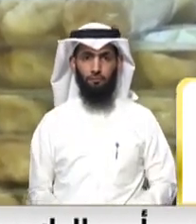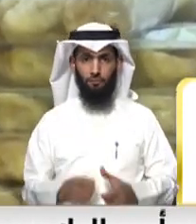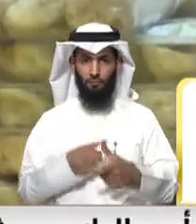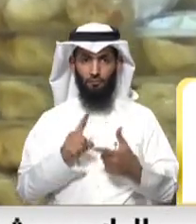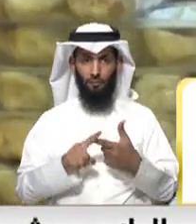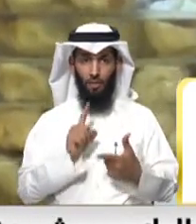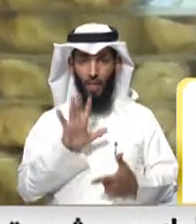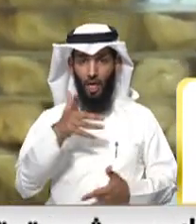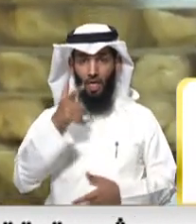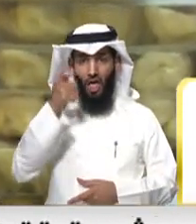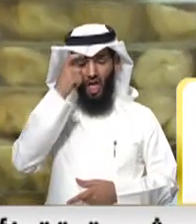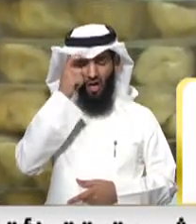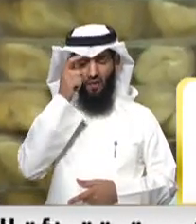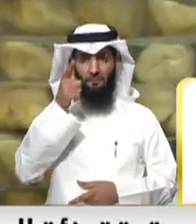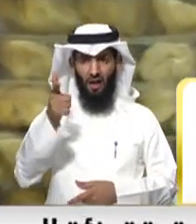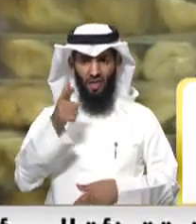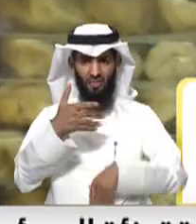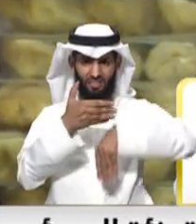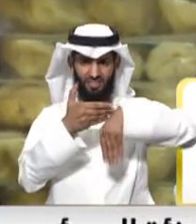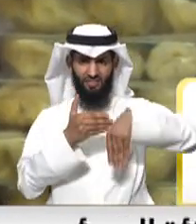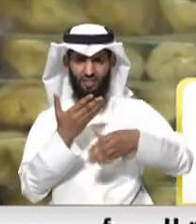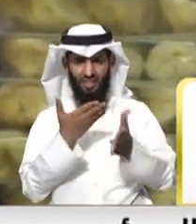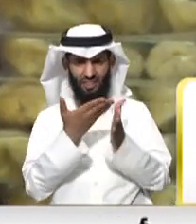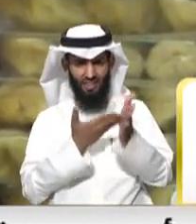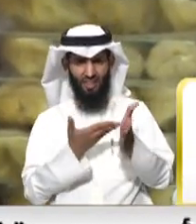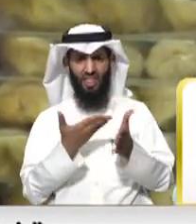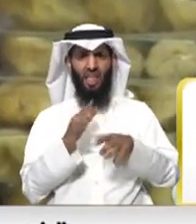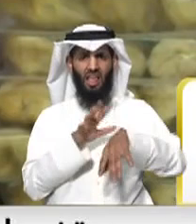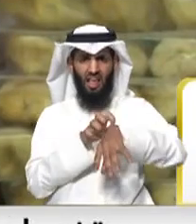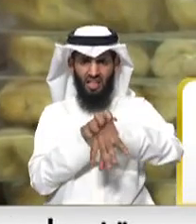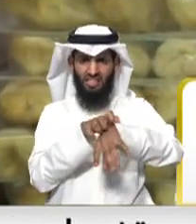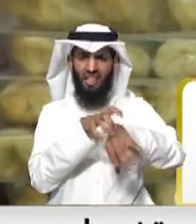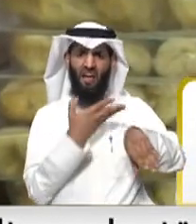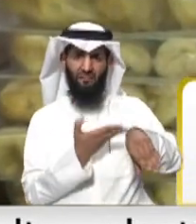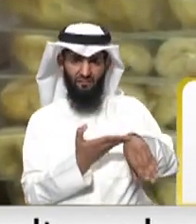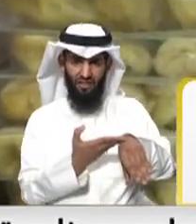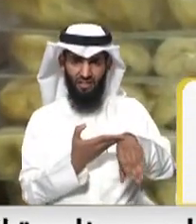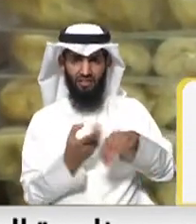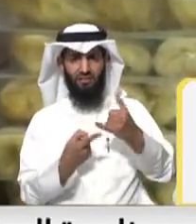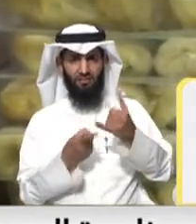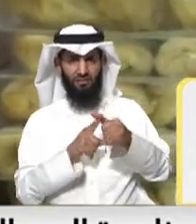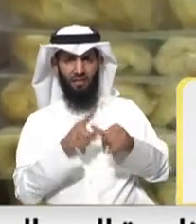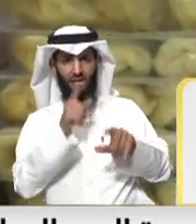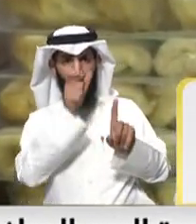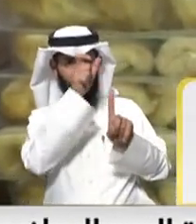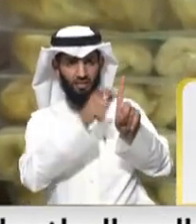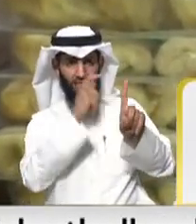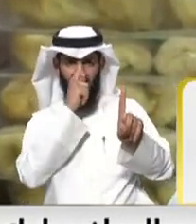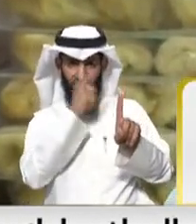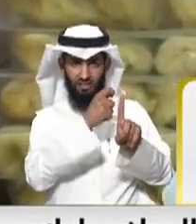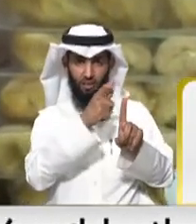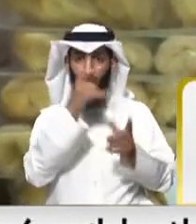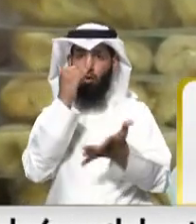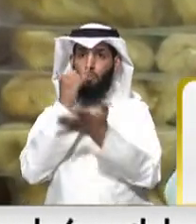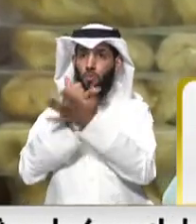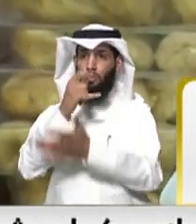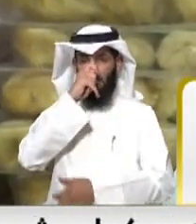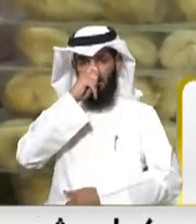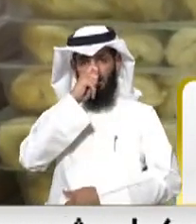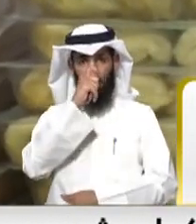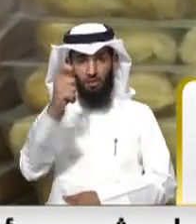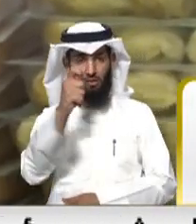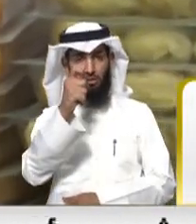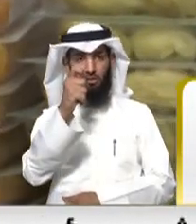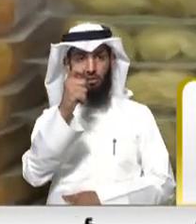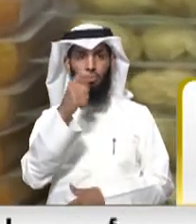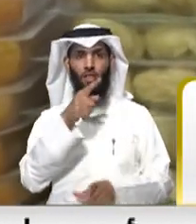محضر ضبط للعامل اذا كان في جروح او بثور او تقرحات، يتم تحرير محضر ضبط للعامل ولصاحب العمل حتى لو كان في مرض، فيجب وقف